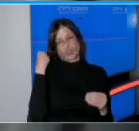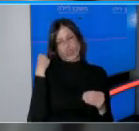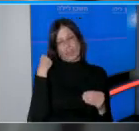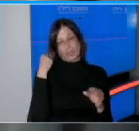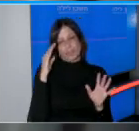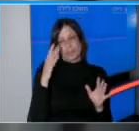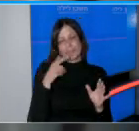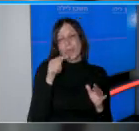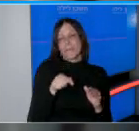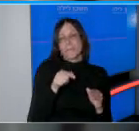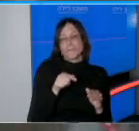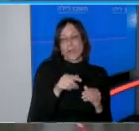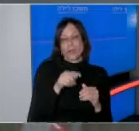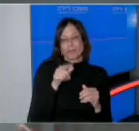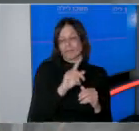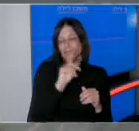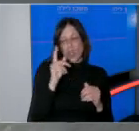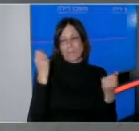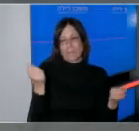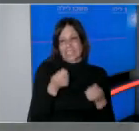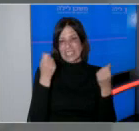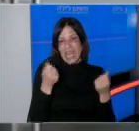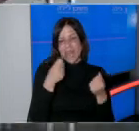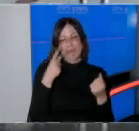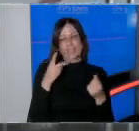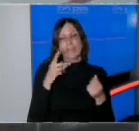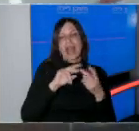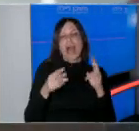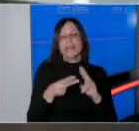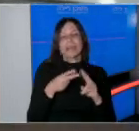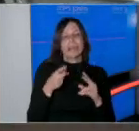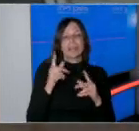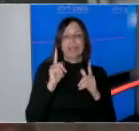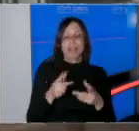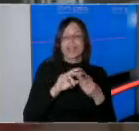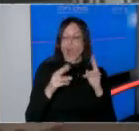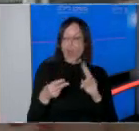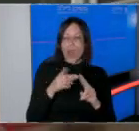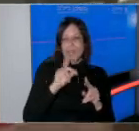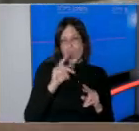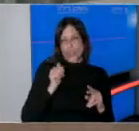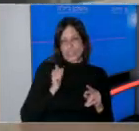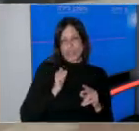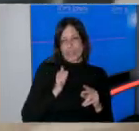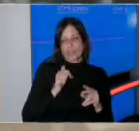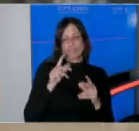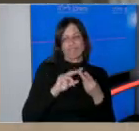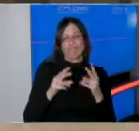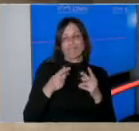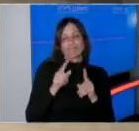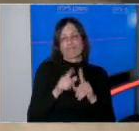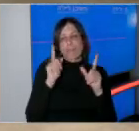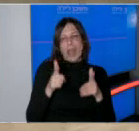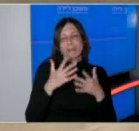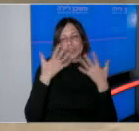מהכל. אלא שפה זה לא מבצע, והוא גילה שזה מלחמת עולם, ולא מבצע צבאי די מאוחר, ואז מה שקורה,